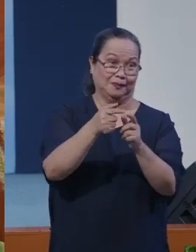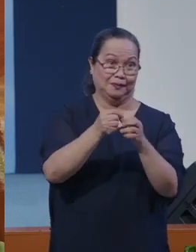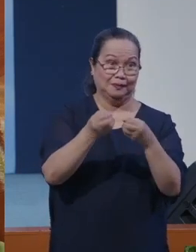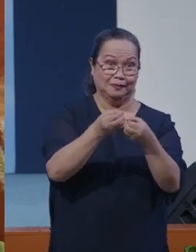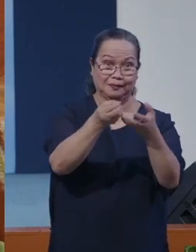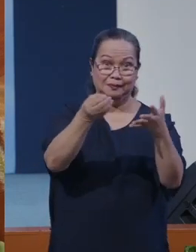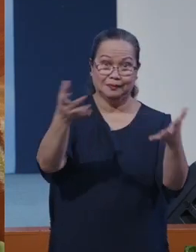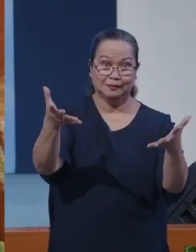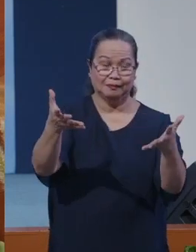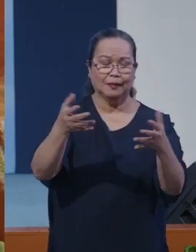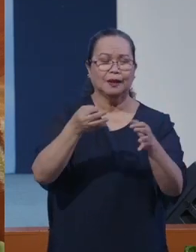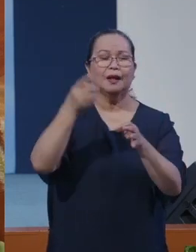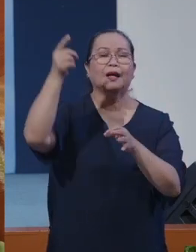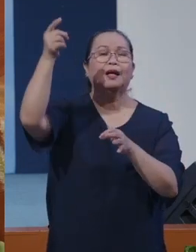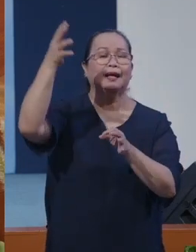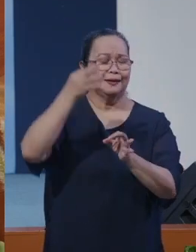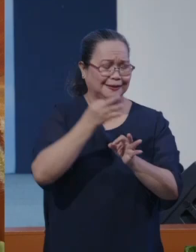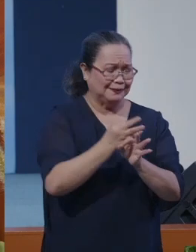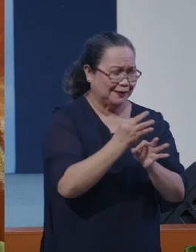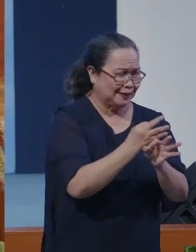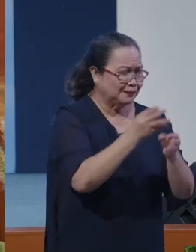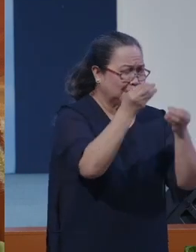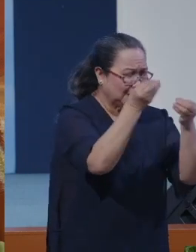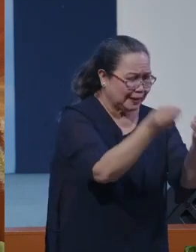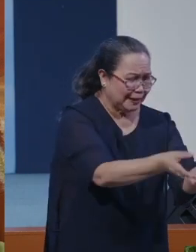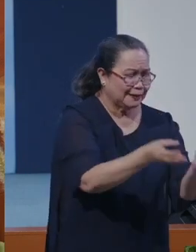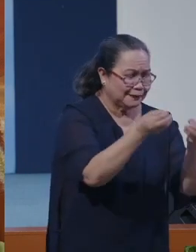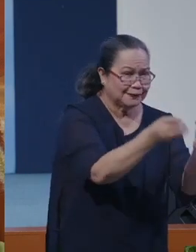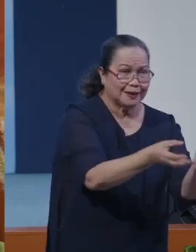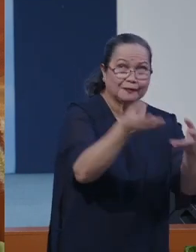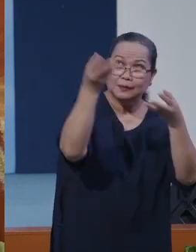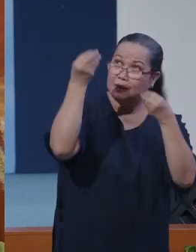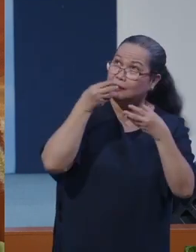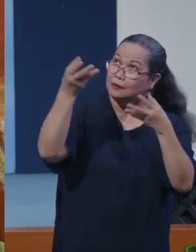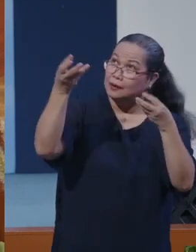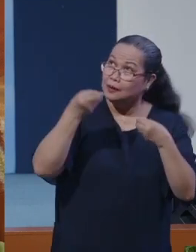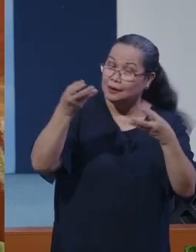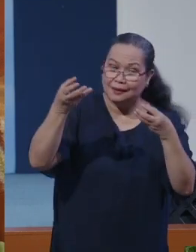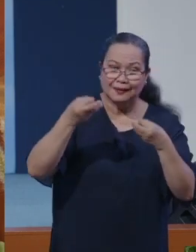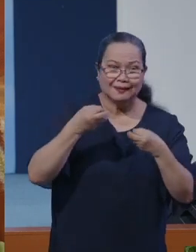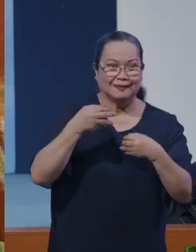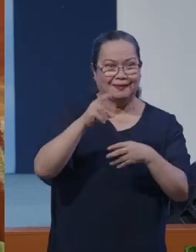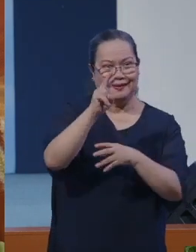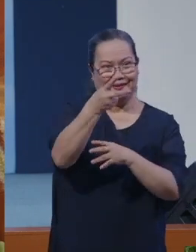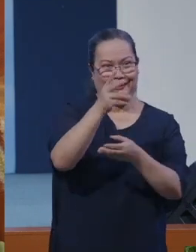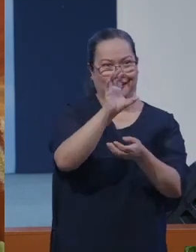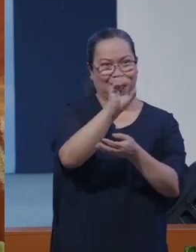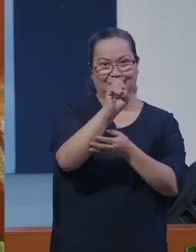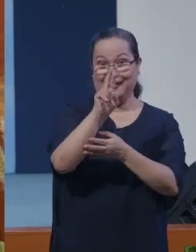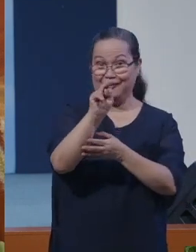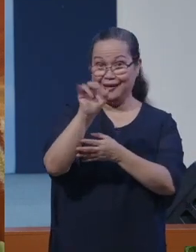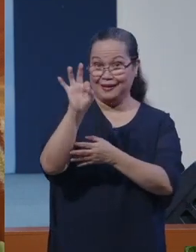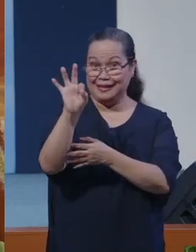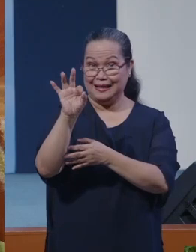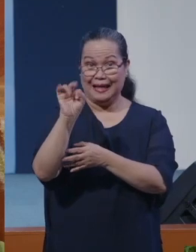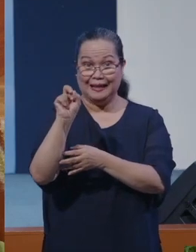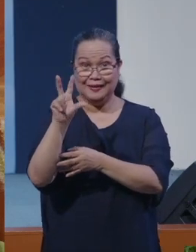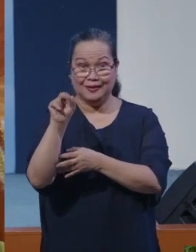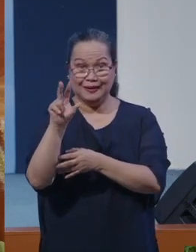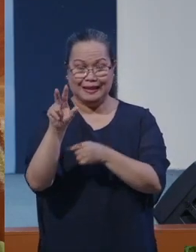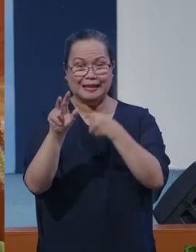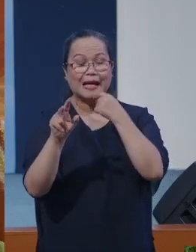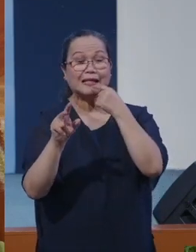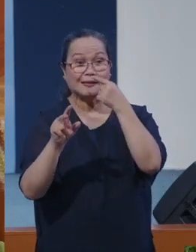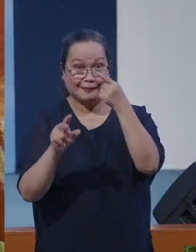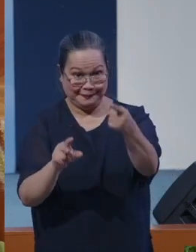nagbibigay generously. Meron pa isa, mas angkop. 2 Corinthians 9:13. Dito sa 2